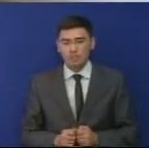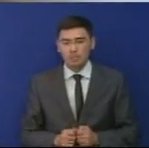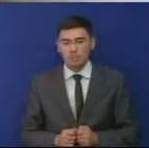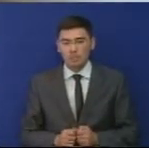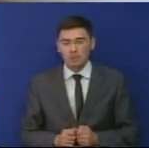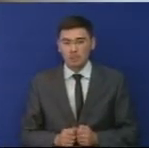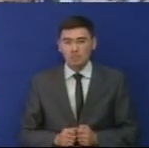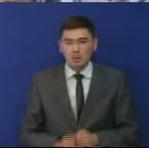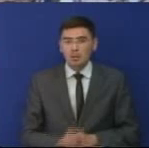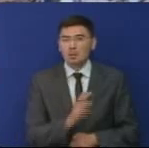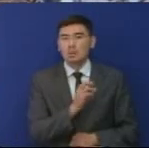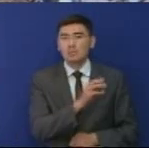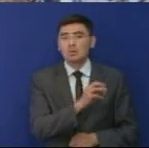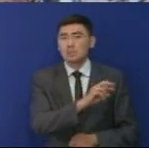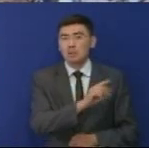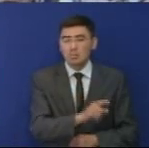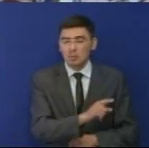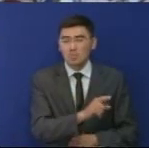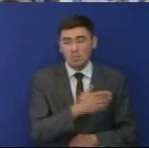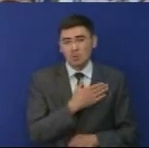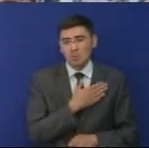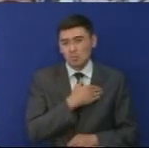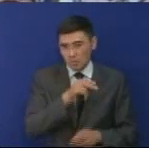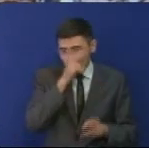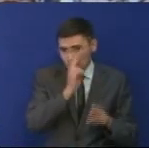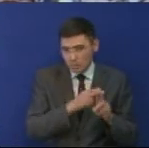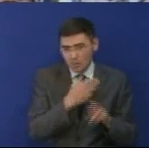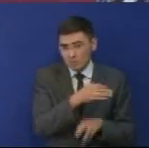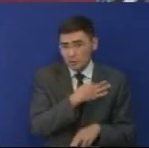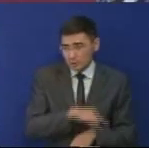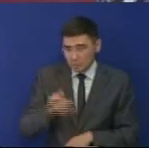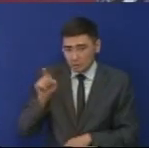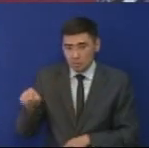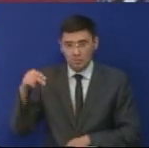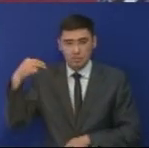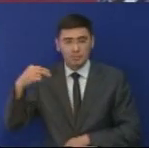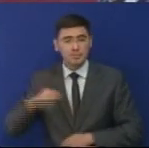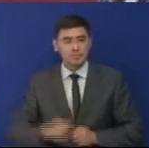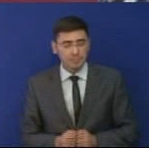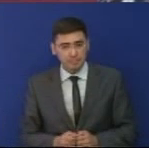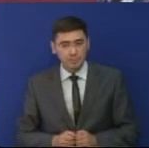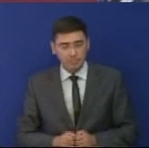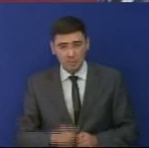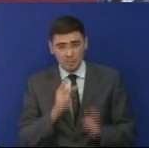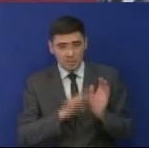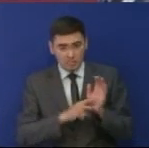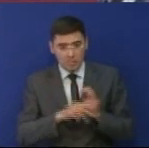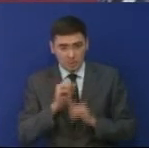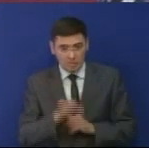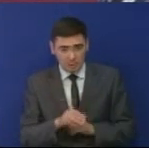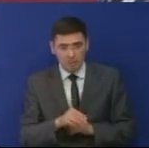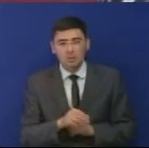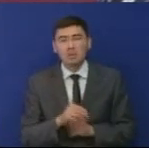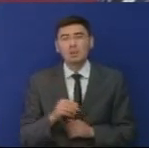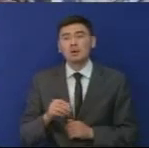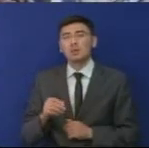Телевизордан көрем, көргенде қуанып отырам. 70-летняя Макпура Апай, двоюродная сестра Касым